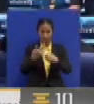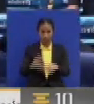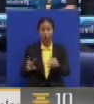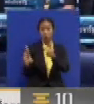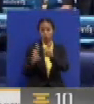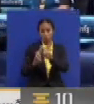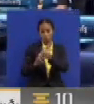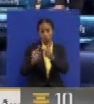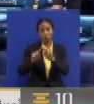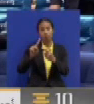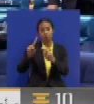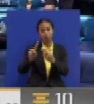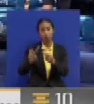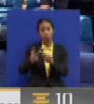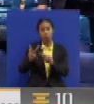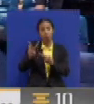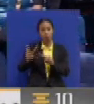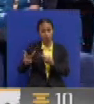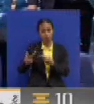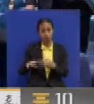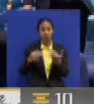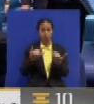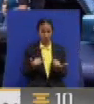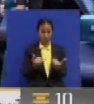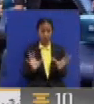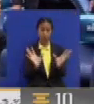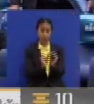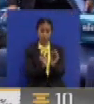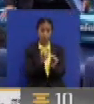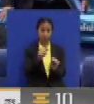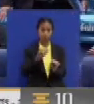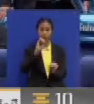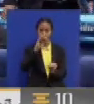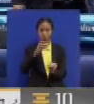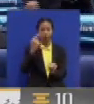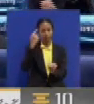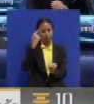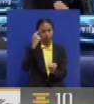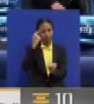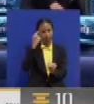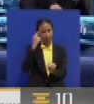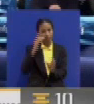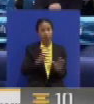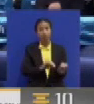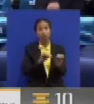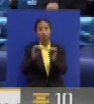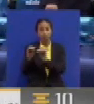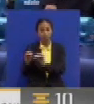ส่วนใหญ่เป็นมือเก่านั่นแหละมือเก่าเพื่อไทยก็ยังมีนะขจิตชัยนิคมเนี่ยนะพวกแก๊งสันอิดอ่ะ